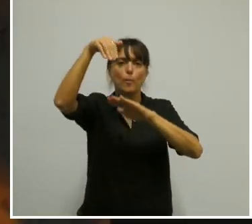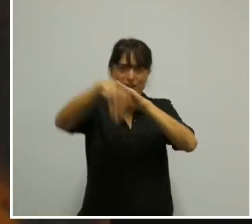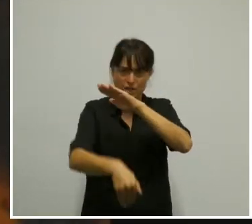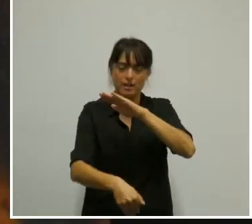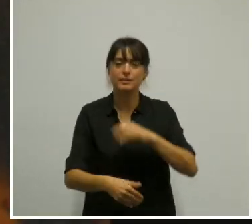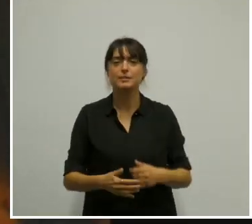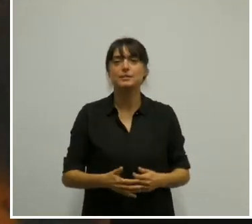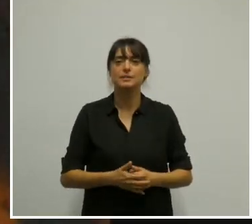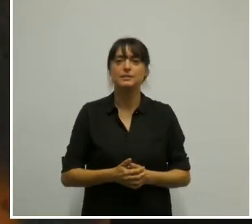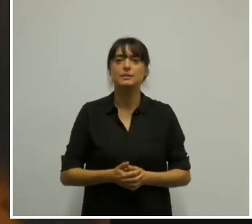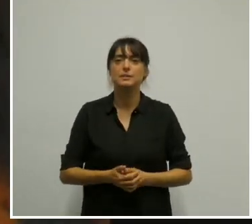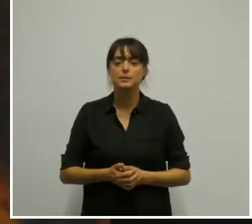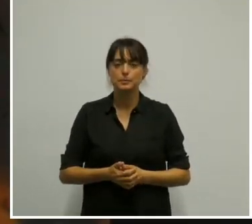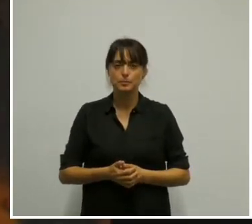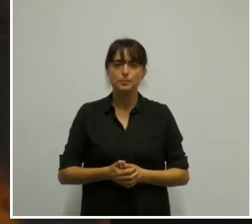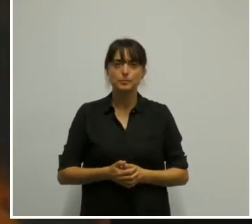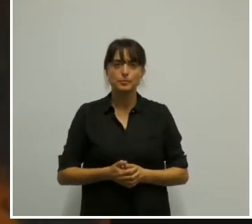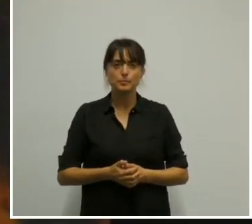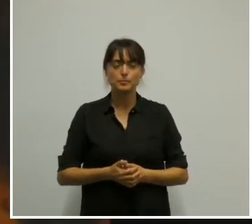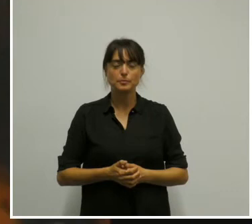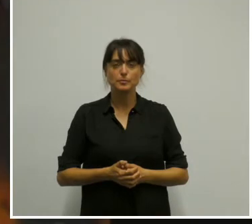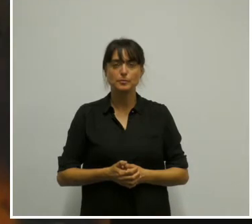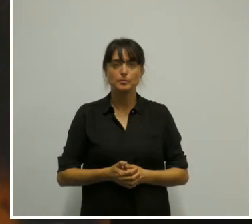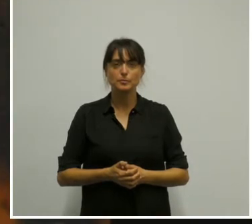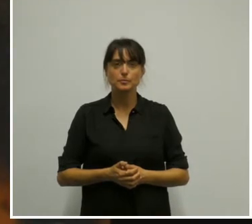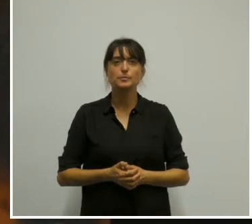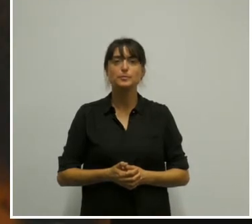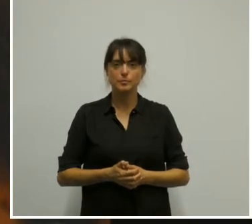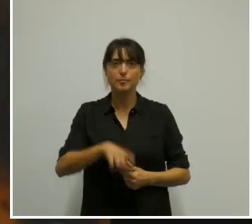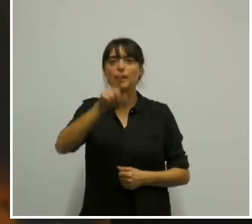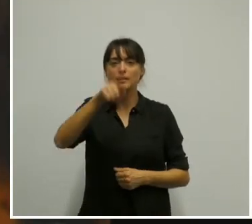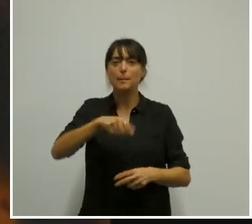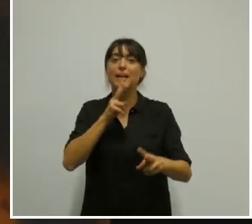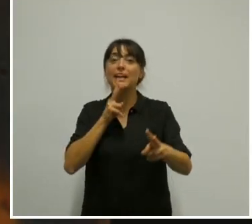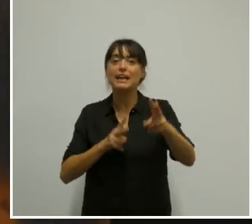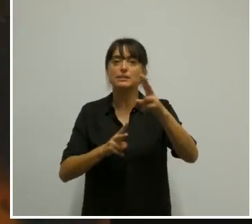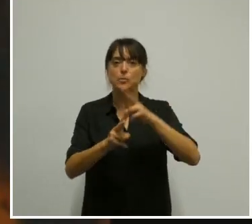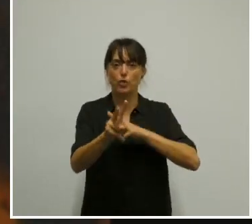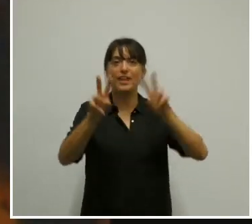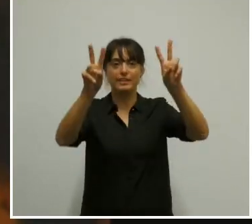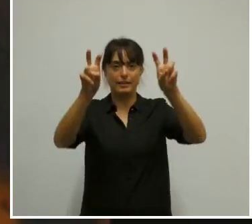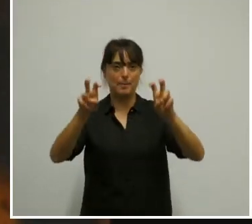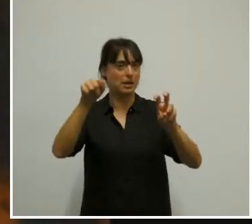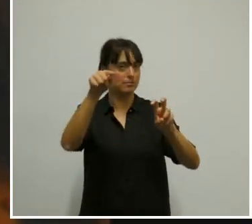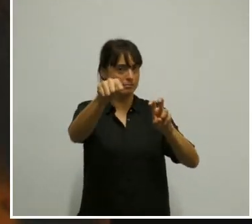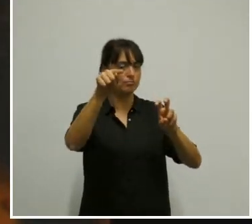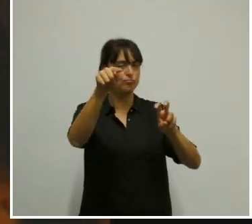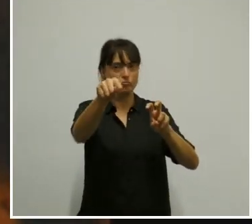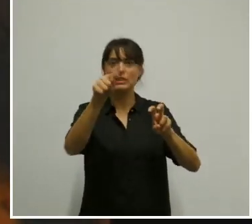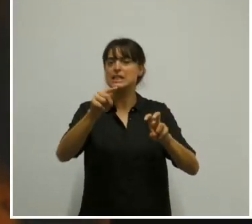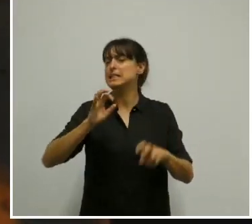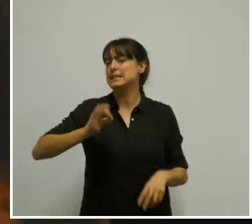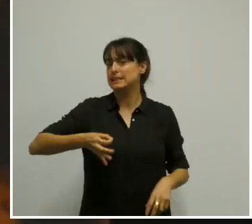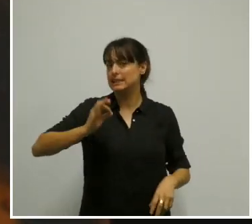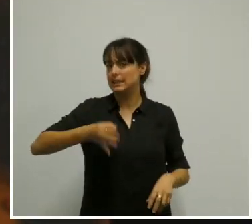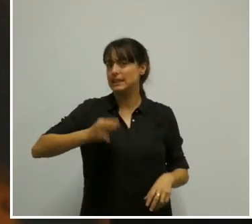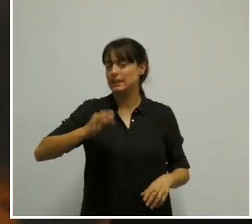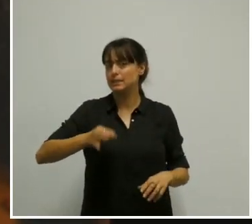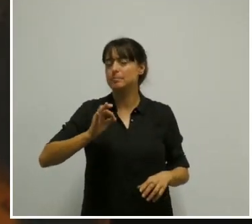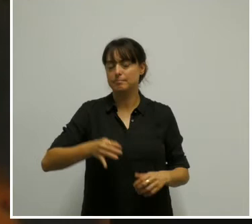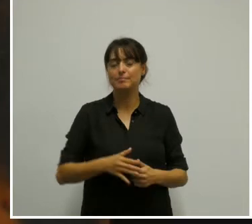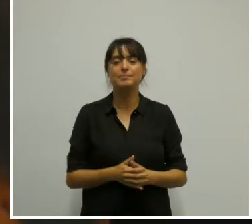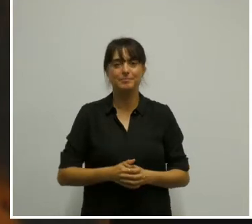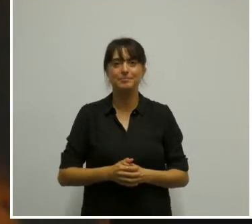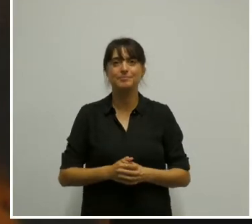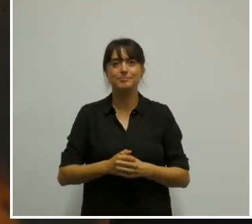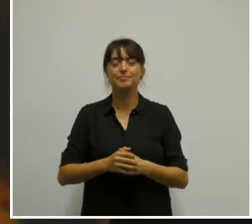sí. Vale. Respondre al que deies això de la ciutat. Sí que en aquest sentit la baixada també a l'ESO és